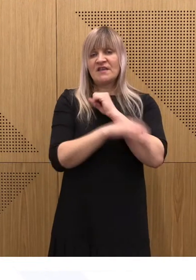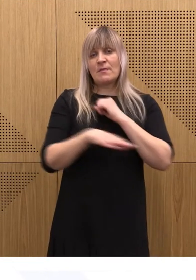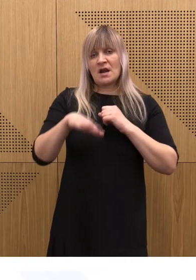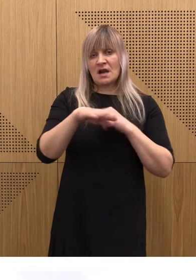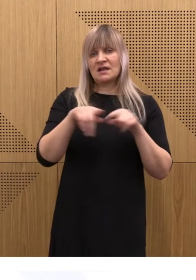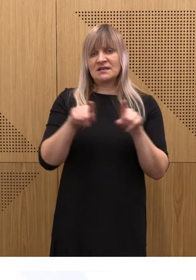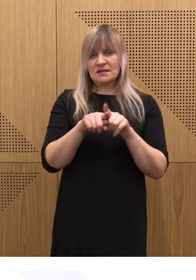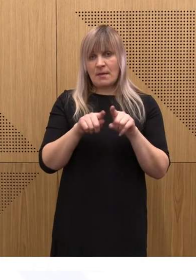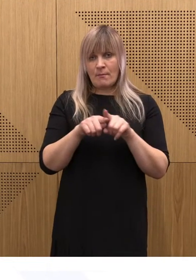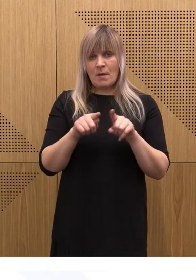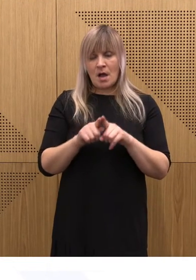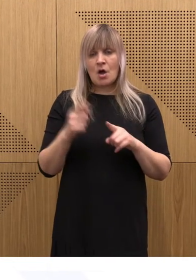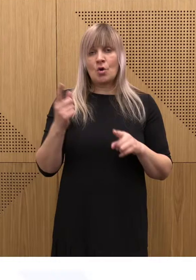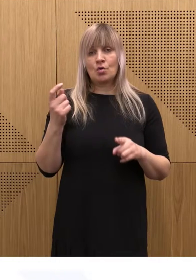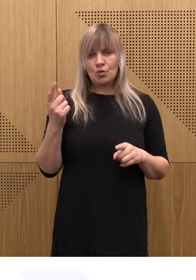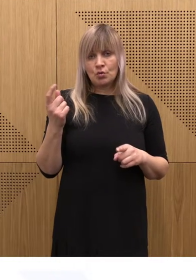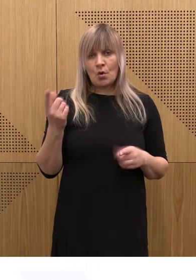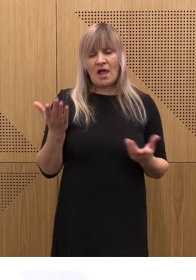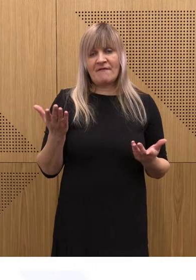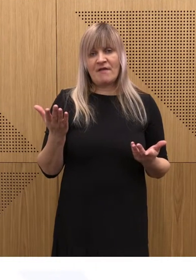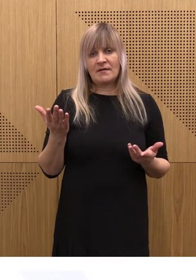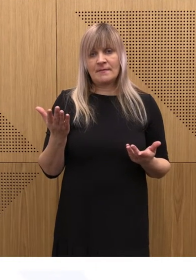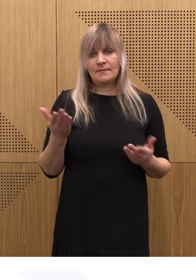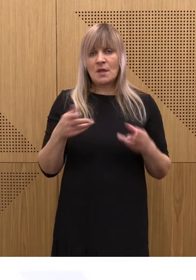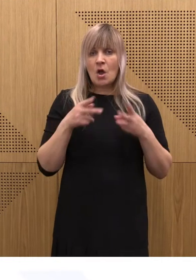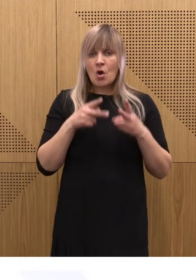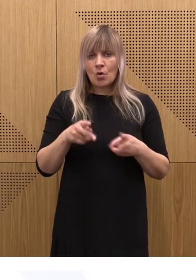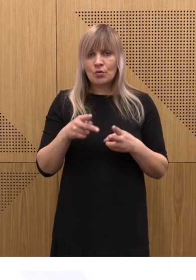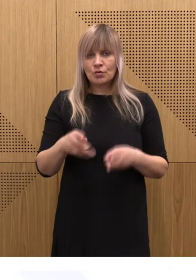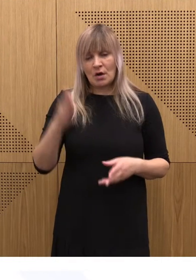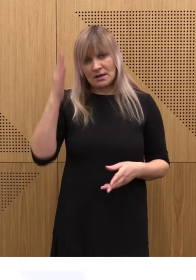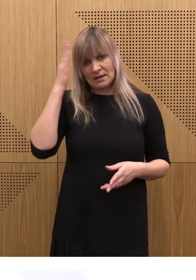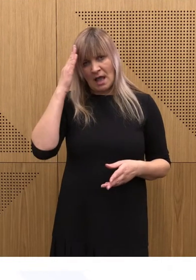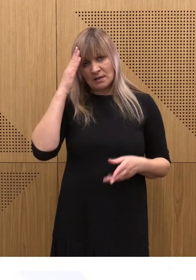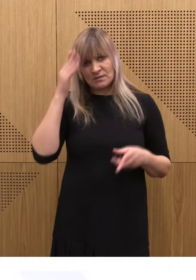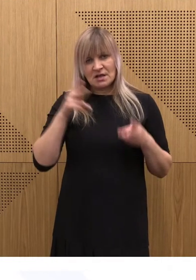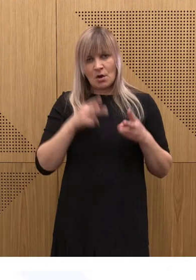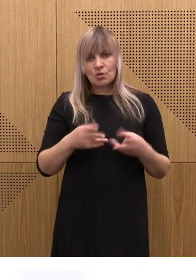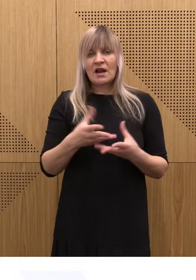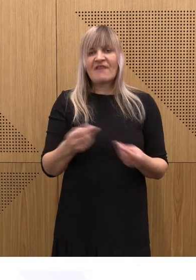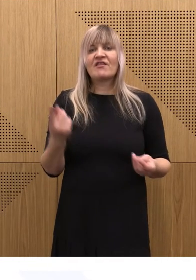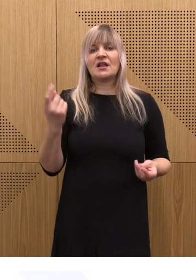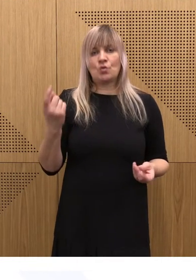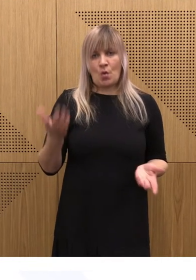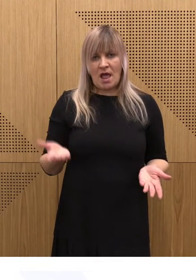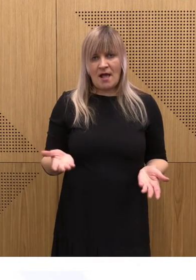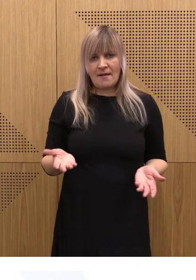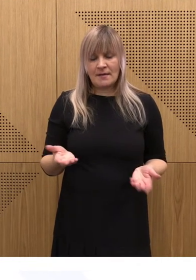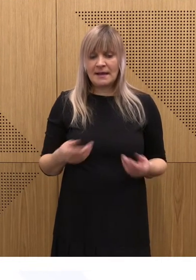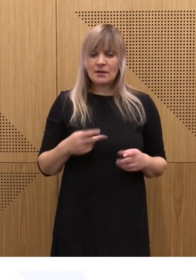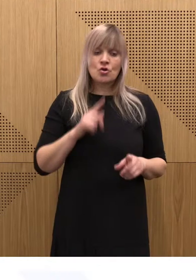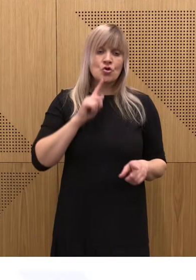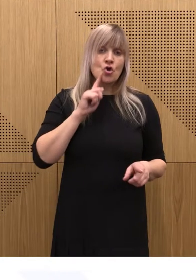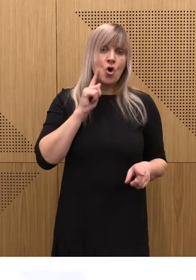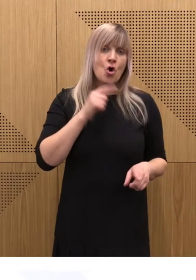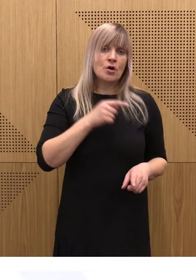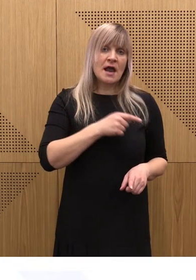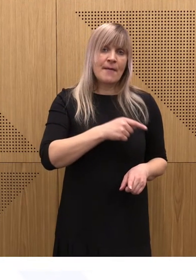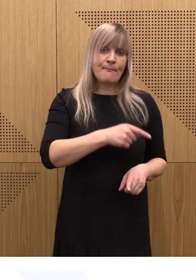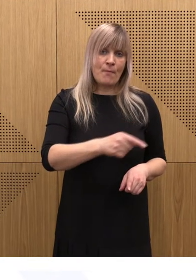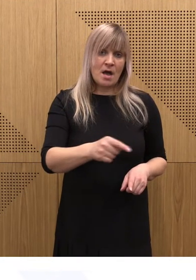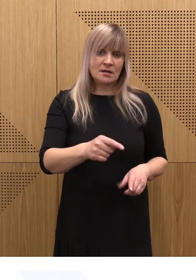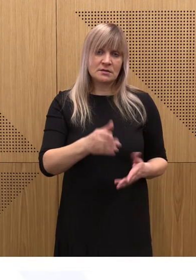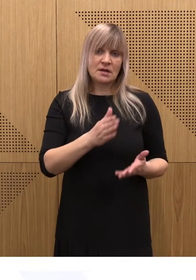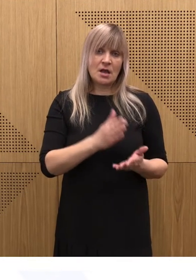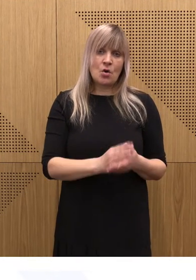klass, kus ei saa täpselt niisamuti ees kontroll teadmiste üle kevadel. Teistel noorematel astmetel